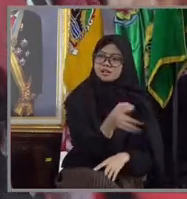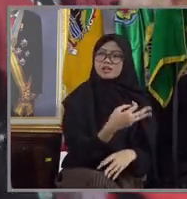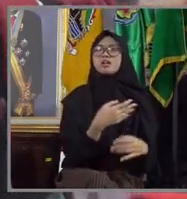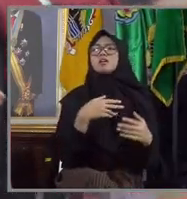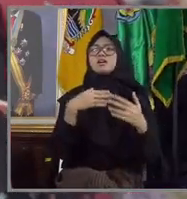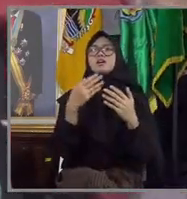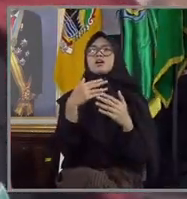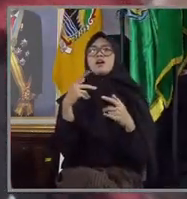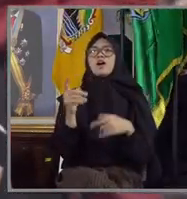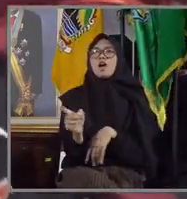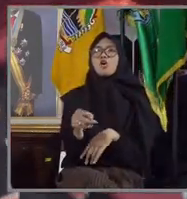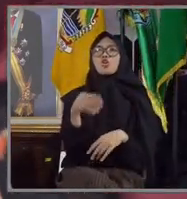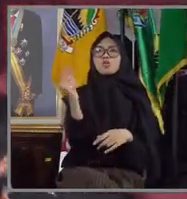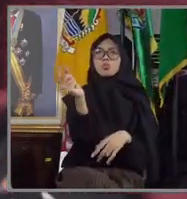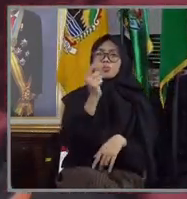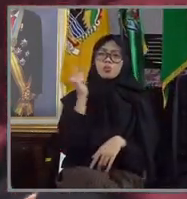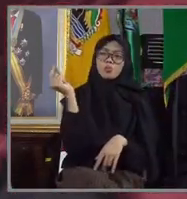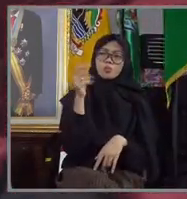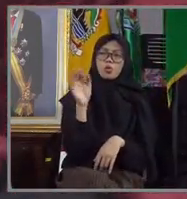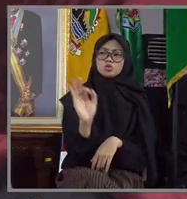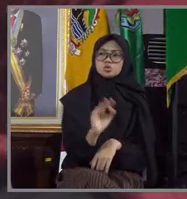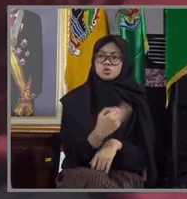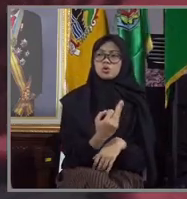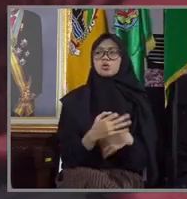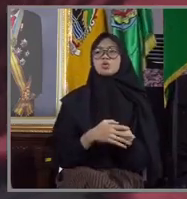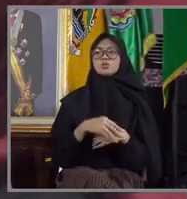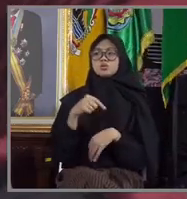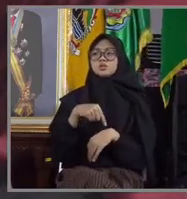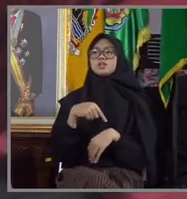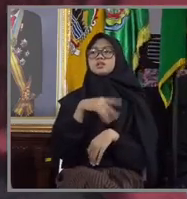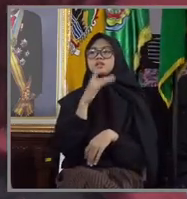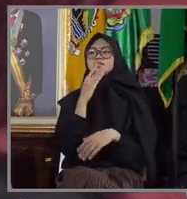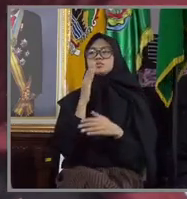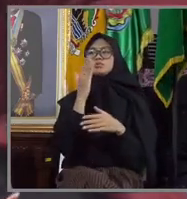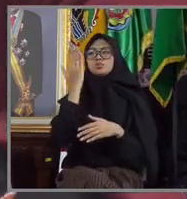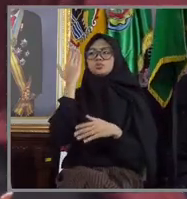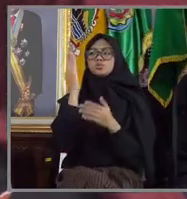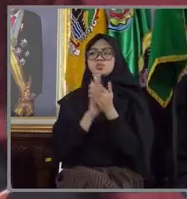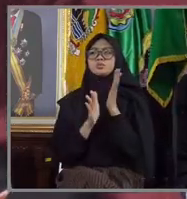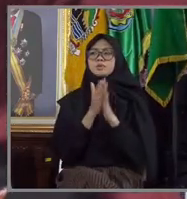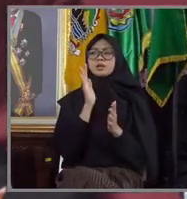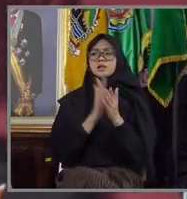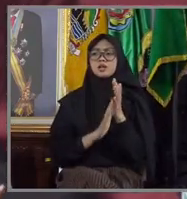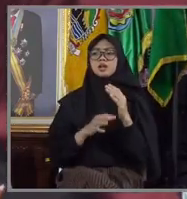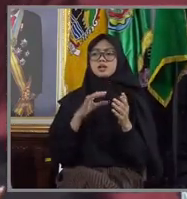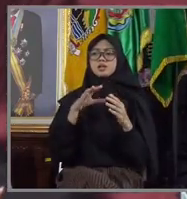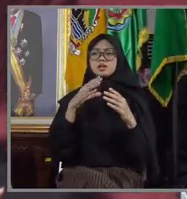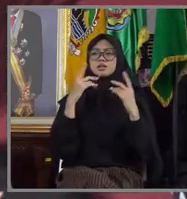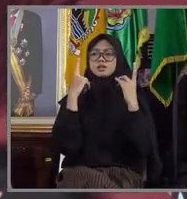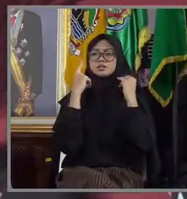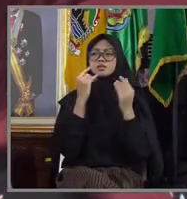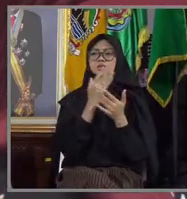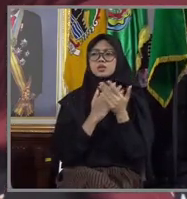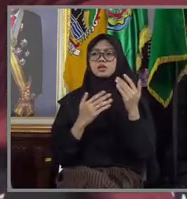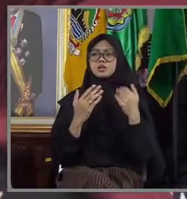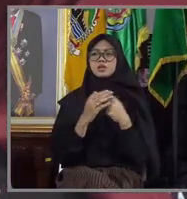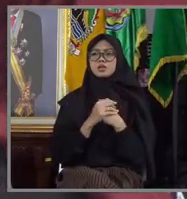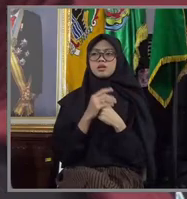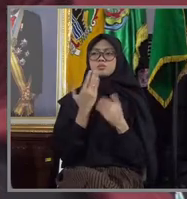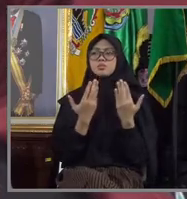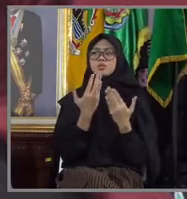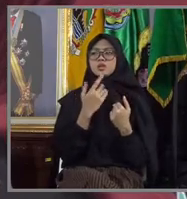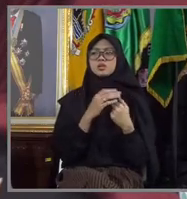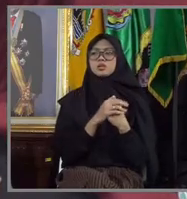dan lain sebagainya ya Ini juga sempet bingung waktu dialog anak Jawa Tengah bapak mungkin bisa diadakan